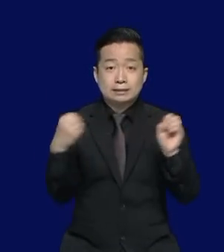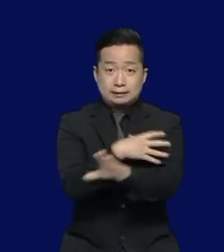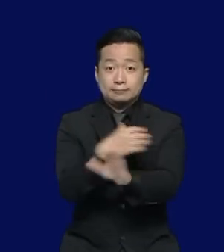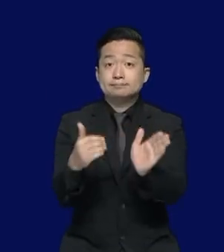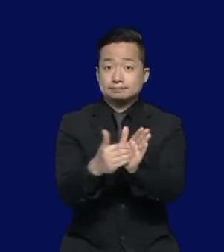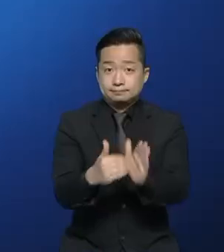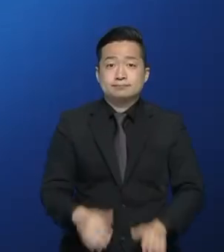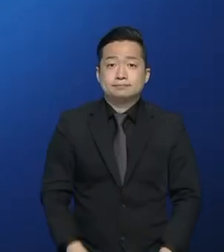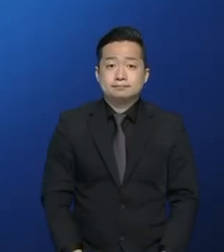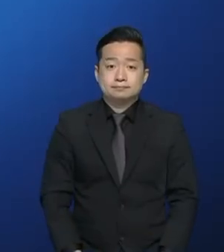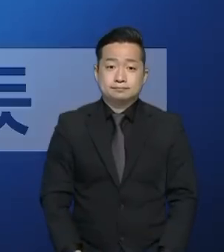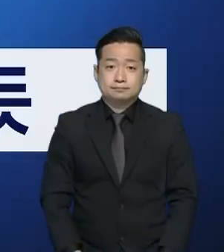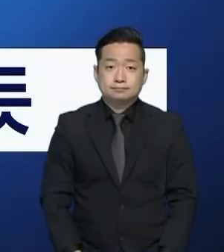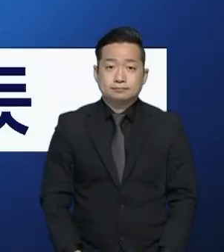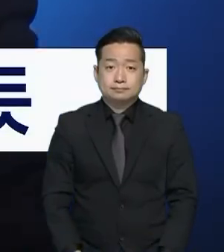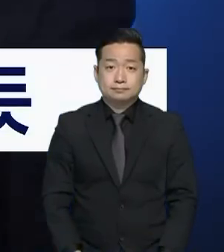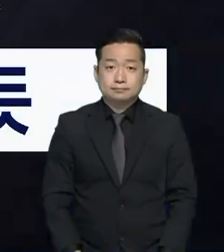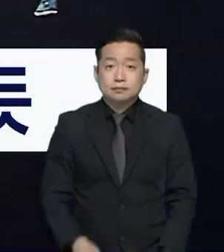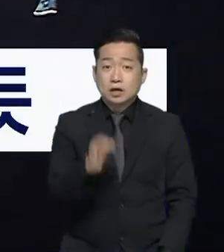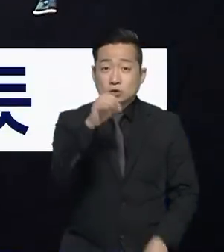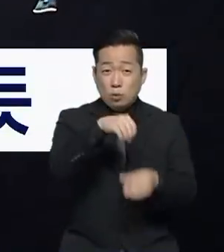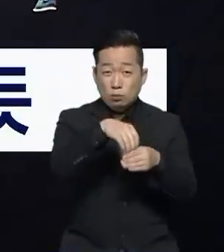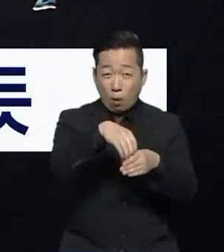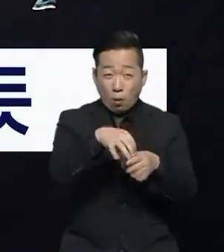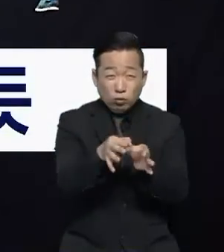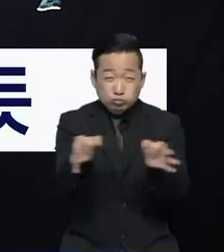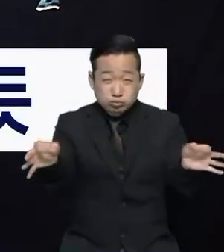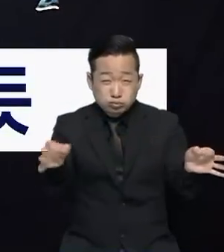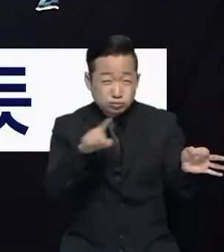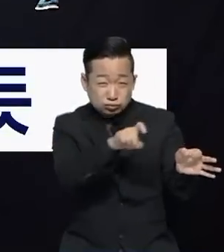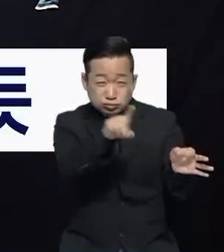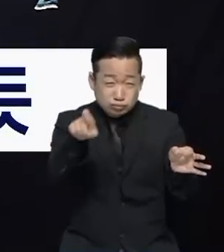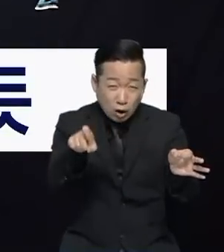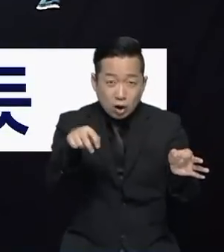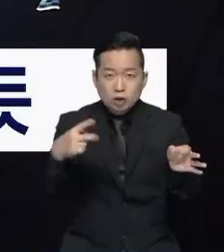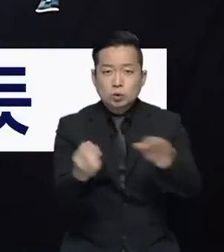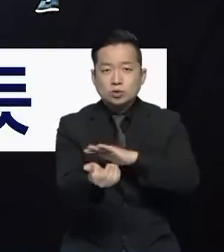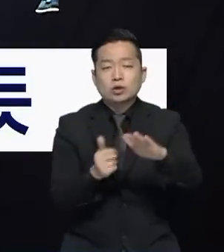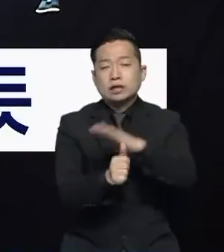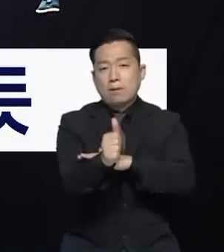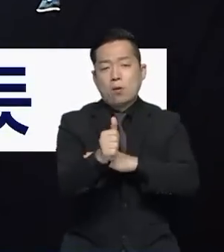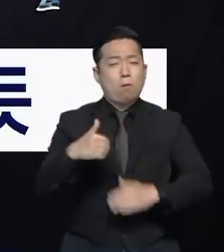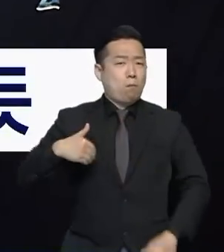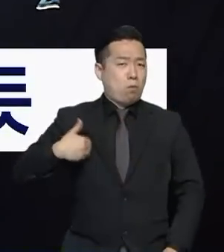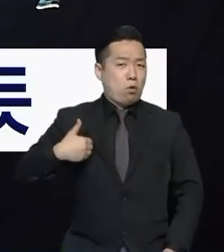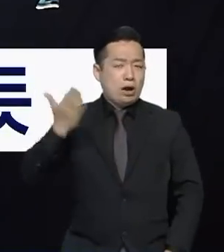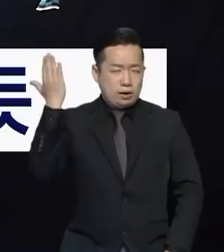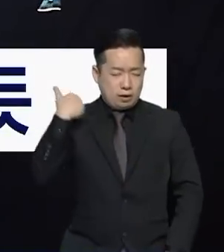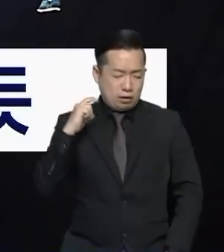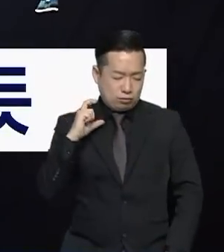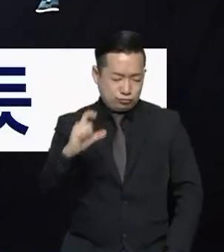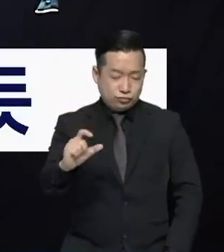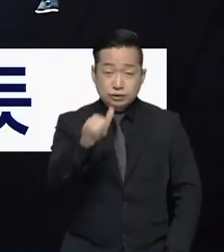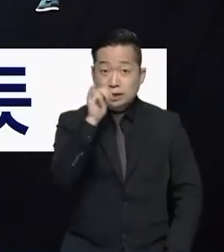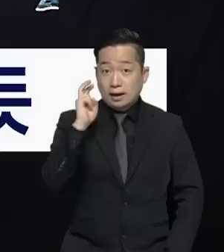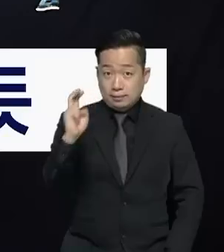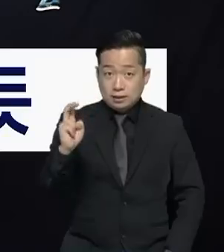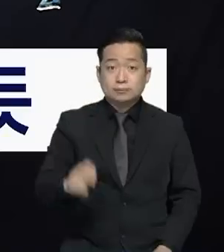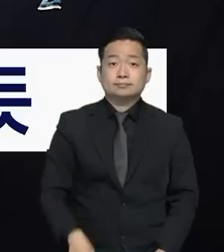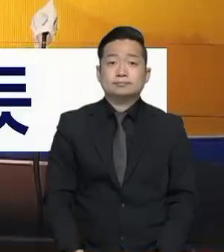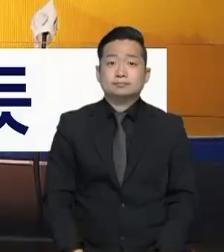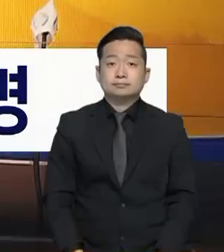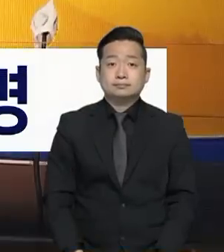전했습니다 이른바 돈 봉투 의혹에 대해 송 전 대표는 전혀 모르는 일이란 기존 입장을 유지할 것으로 알려졌습니다